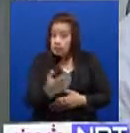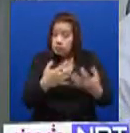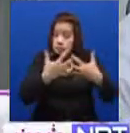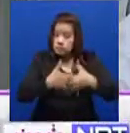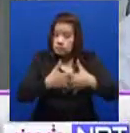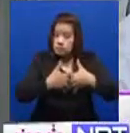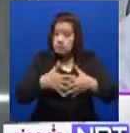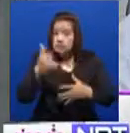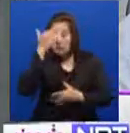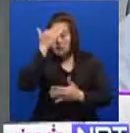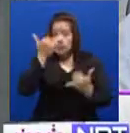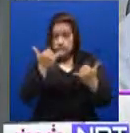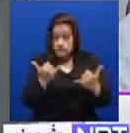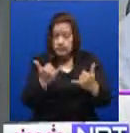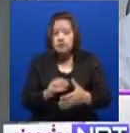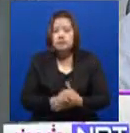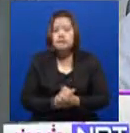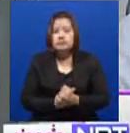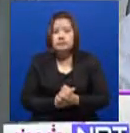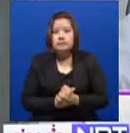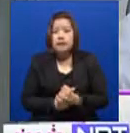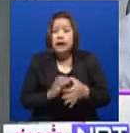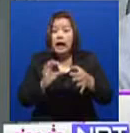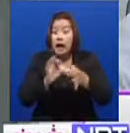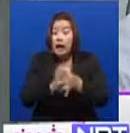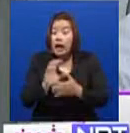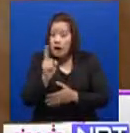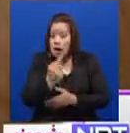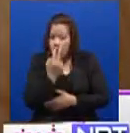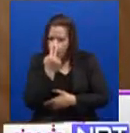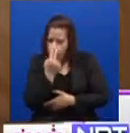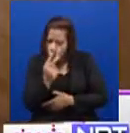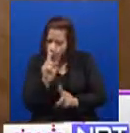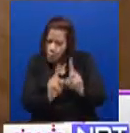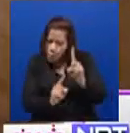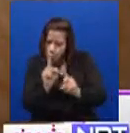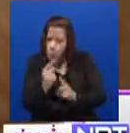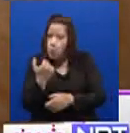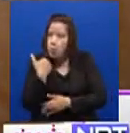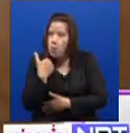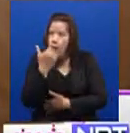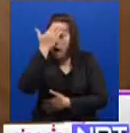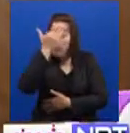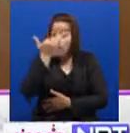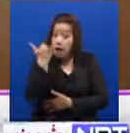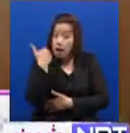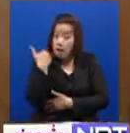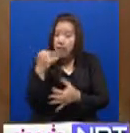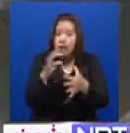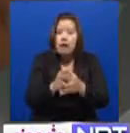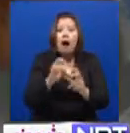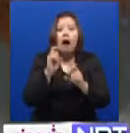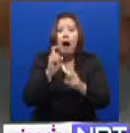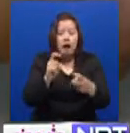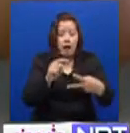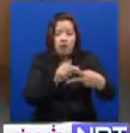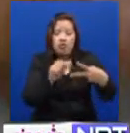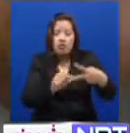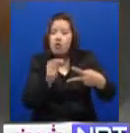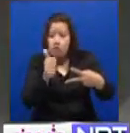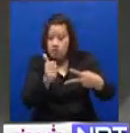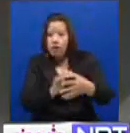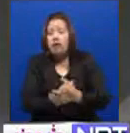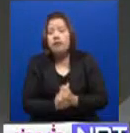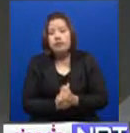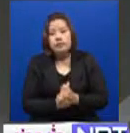วัดที่มีความเฉพาะเจาะจงสูงตัวอย่างเตโตรท็อกซินมีมว